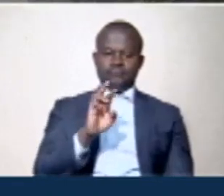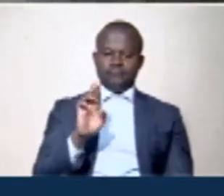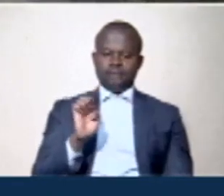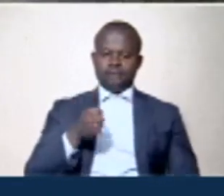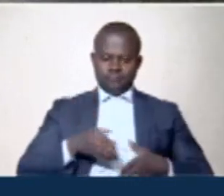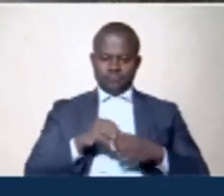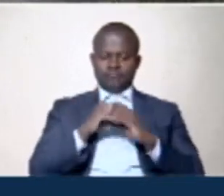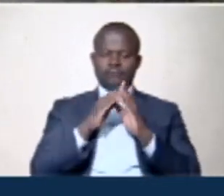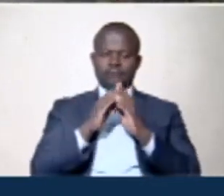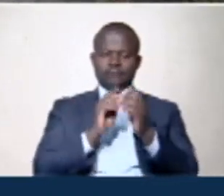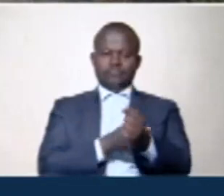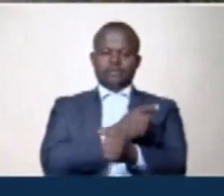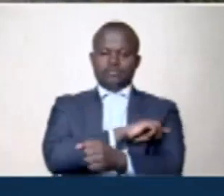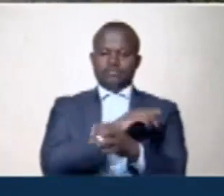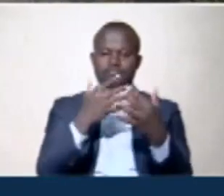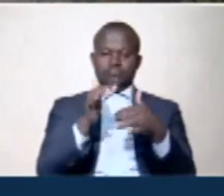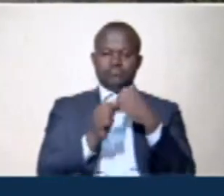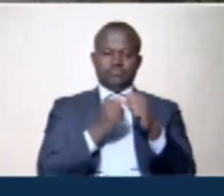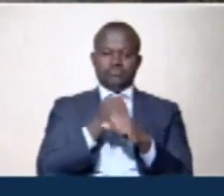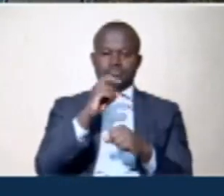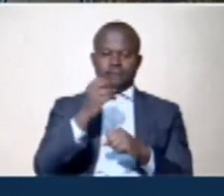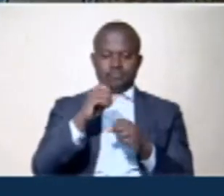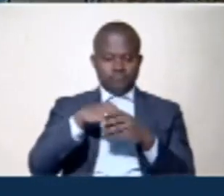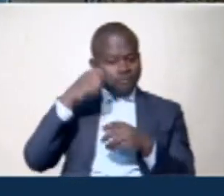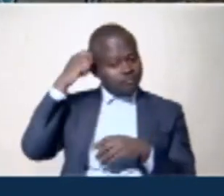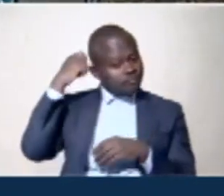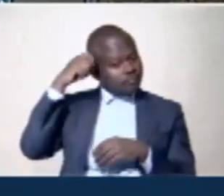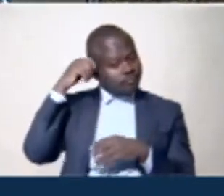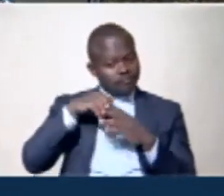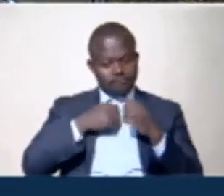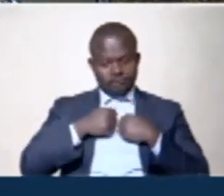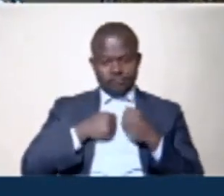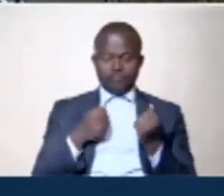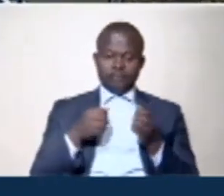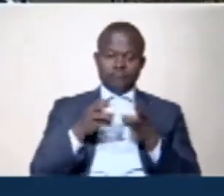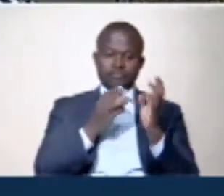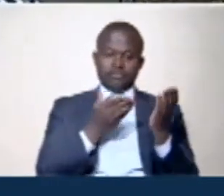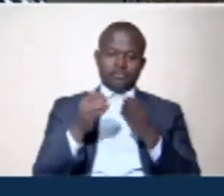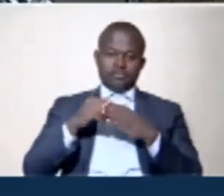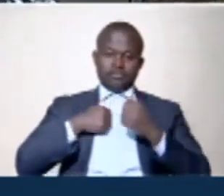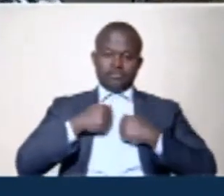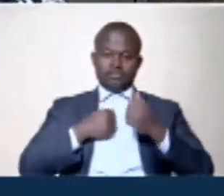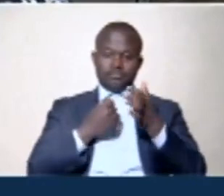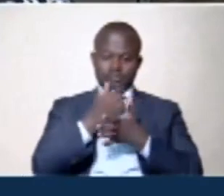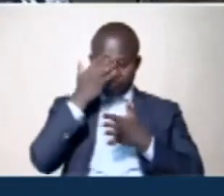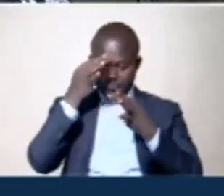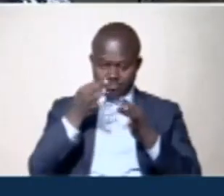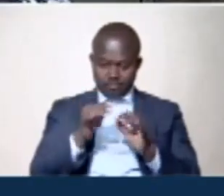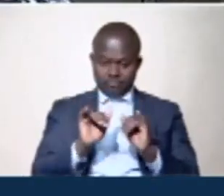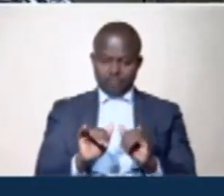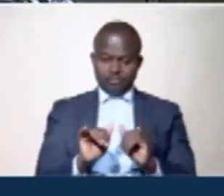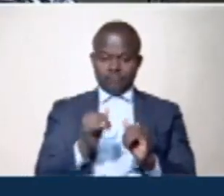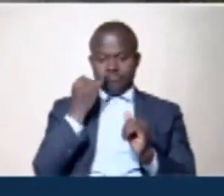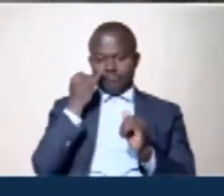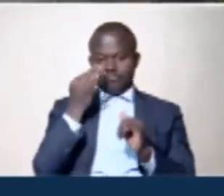Goma, akaba agiye kumara imyaka 20 akora umurimo wo kogosha mu Rwanda. Uko yakiriwe mu Rwanda kihagera ngo nibyo byatumye yiyemeza kuhaguma